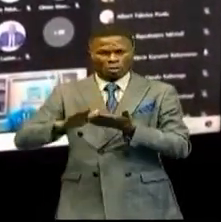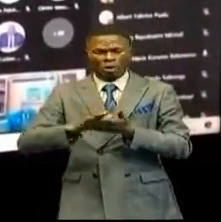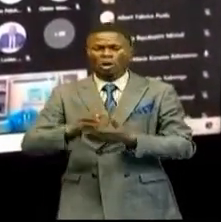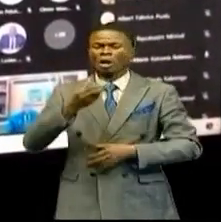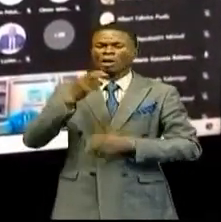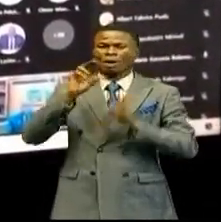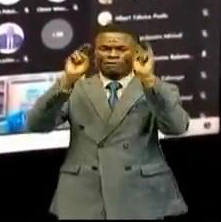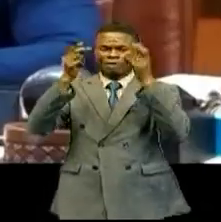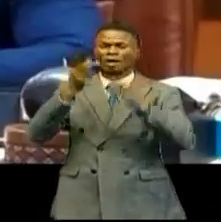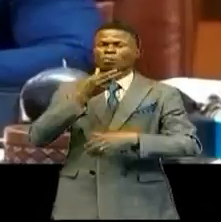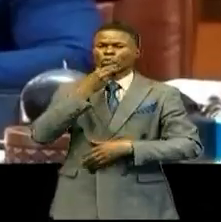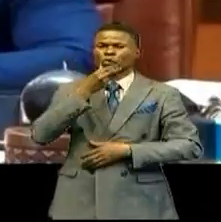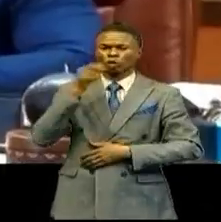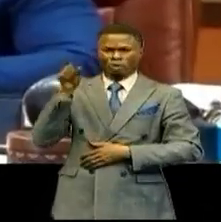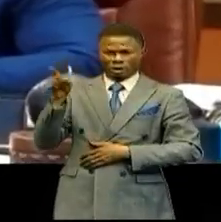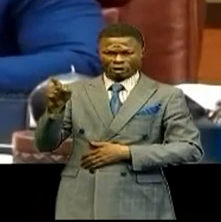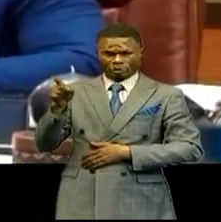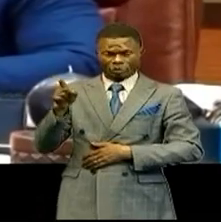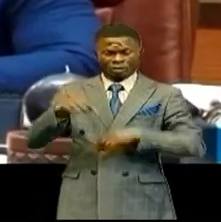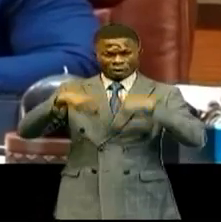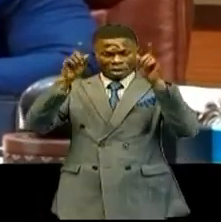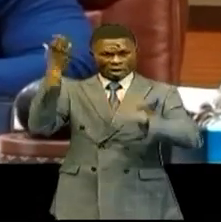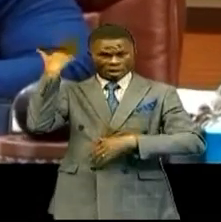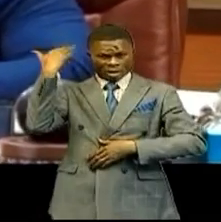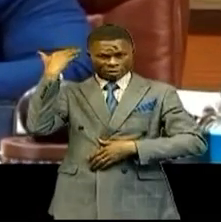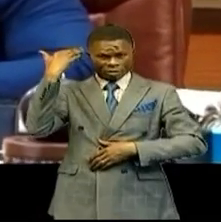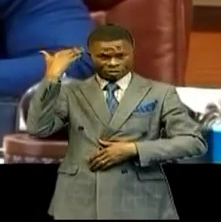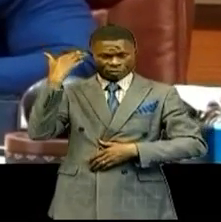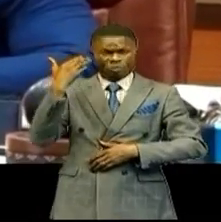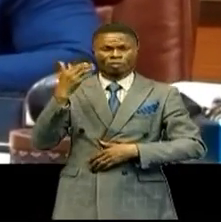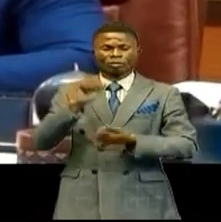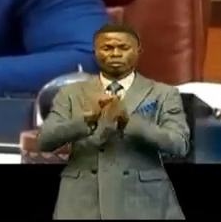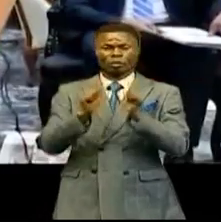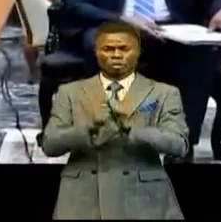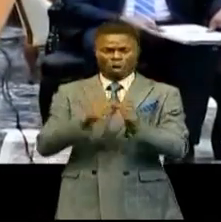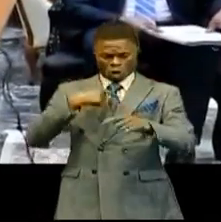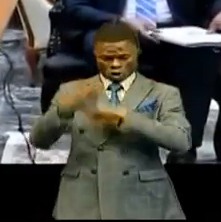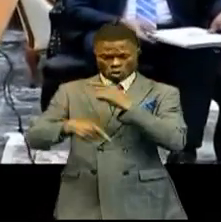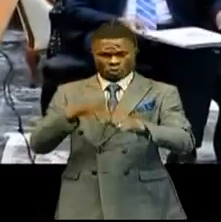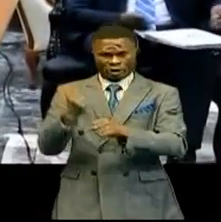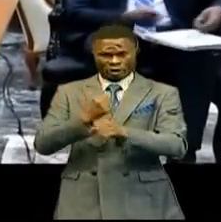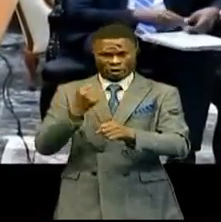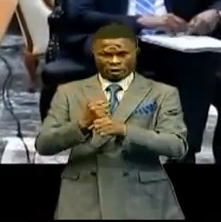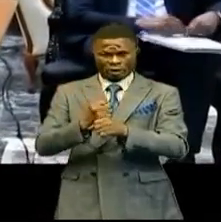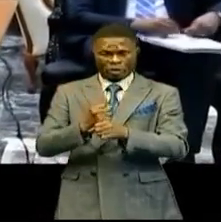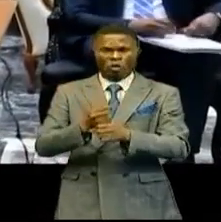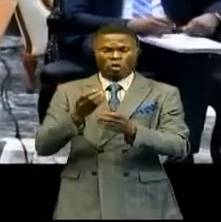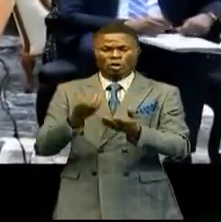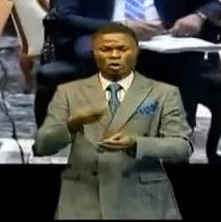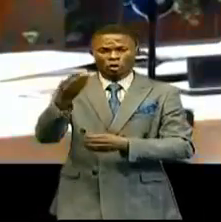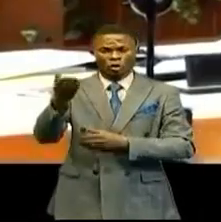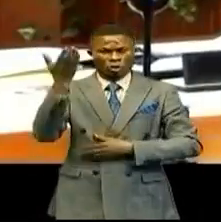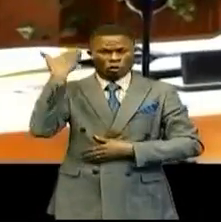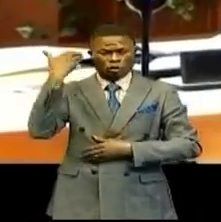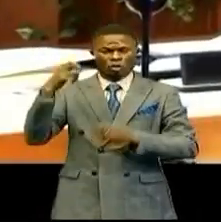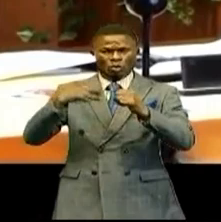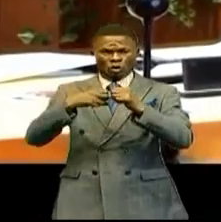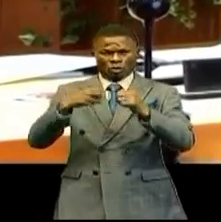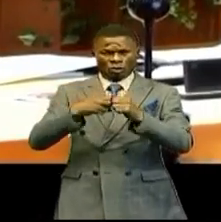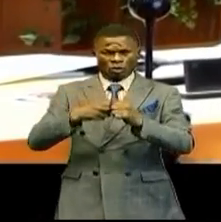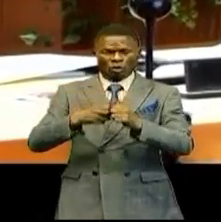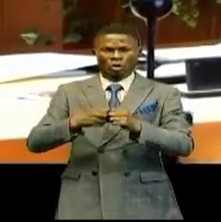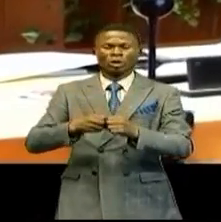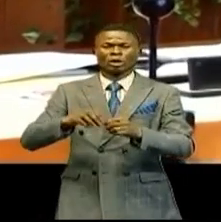Mbujimayi. Depuis toutes ces années, la KfW conditionne les lancements de travaux visant la production d'électricité de la